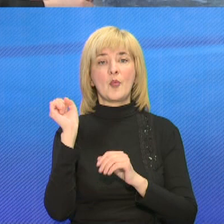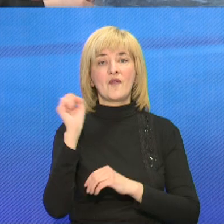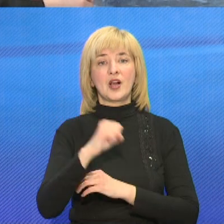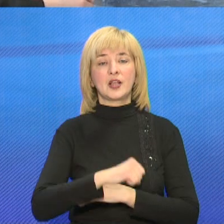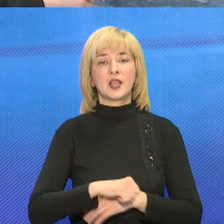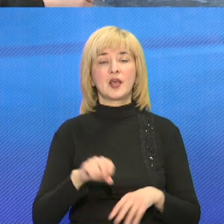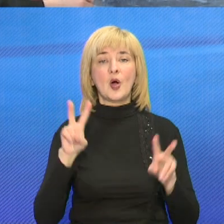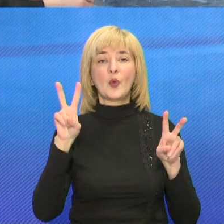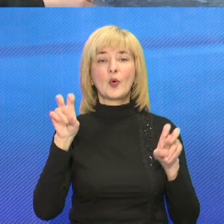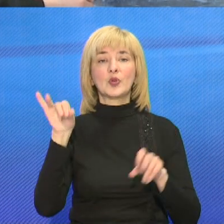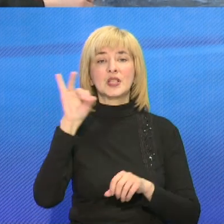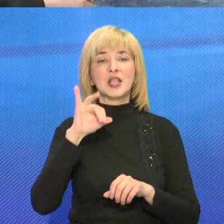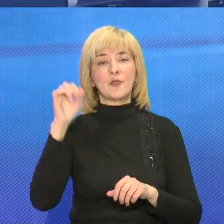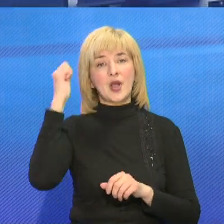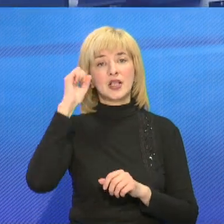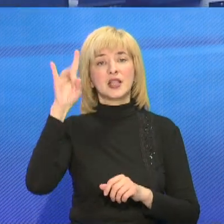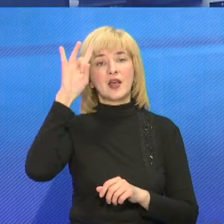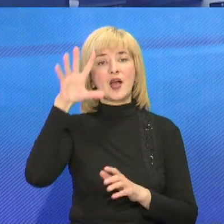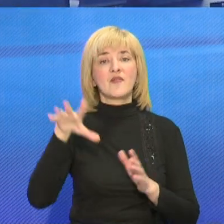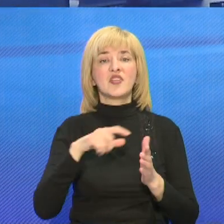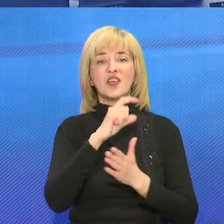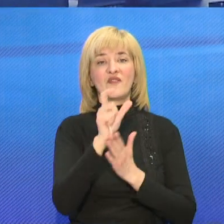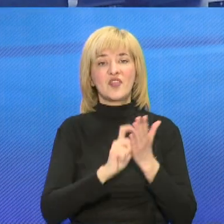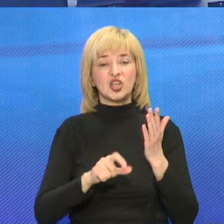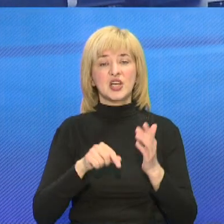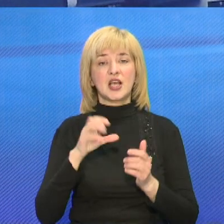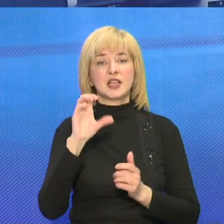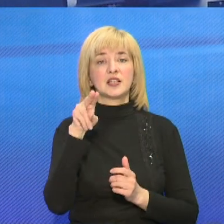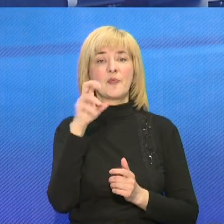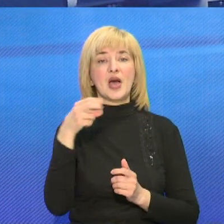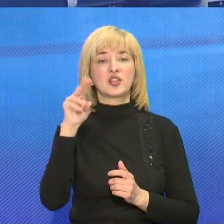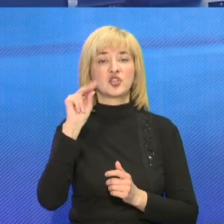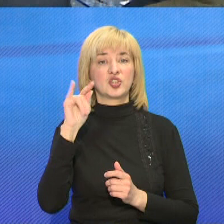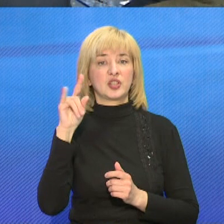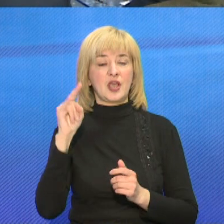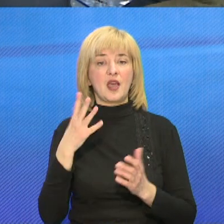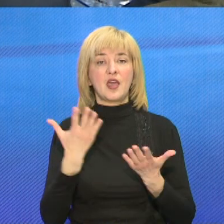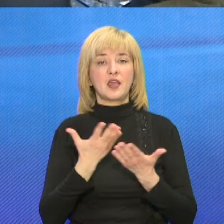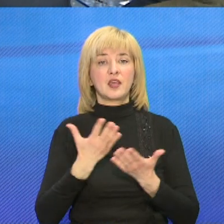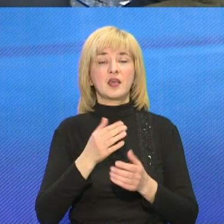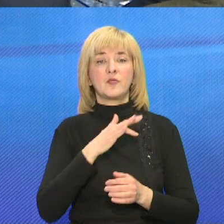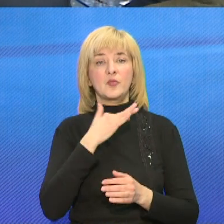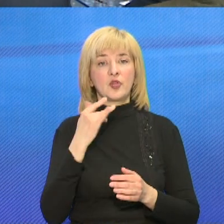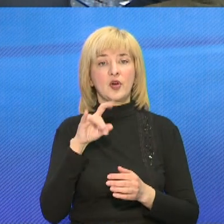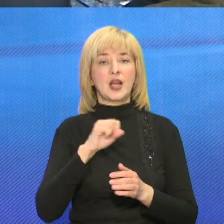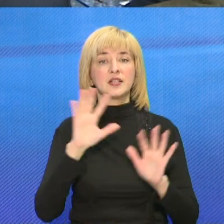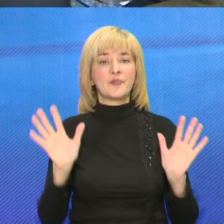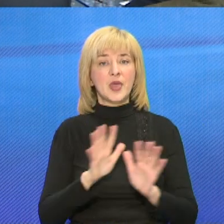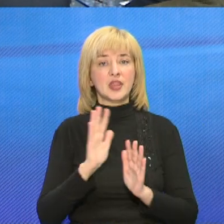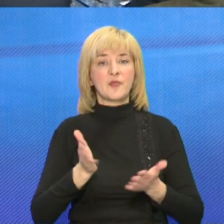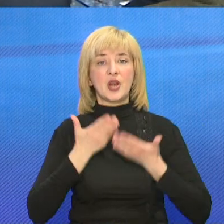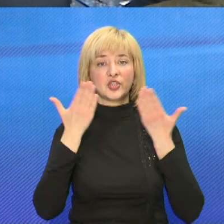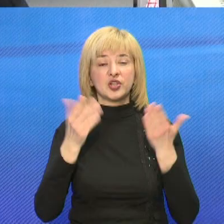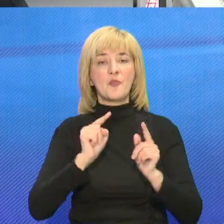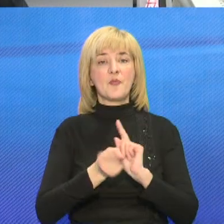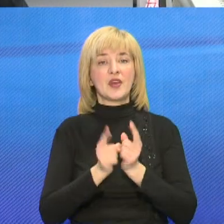Старичной памяти знакомитый верш спадчына, які не аднойчы спеты, прачытаны, пераведзены на сотні моваў свету. Менавіта гэты